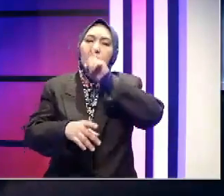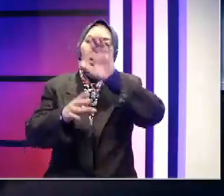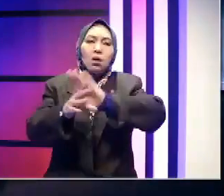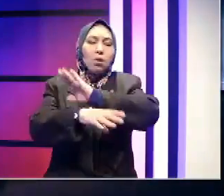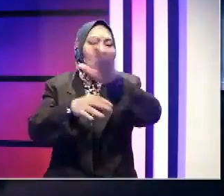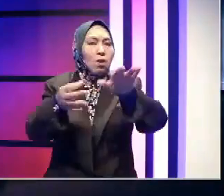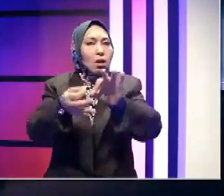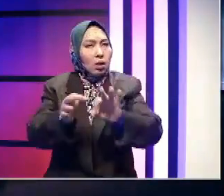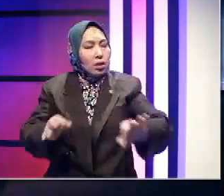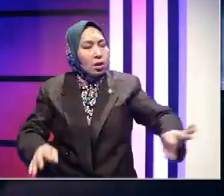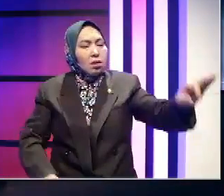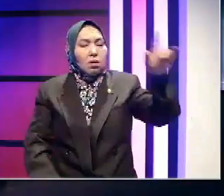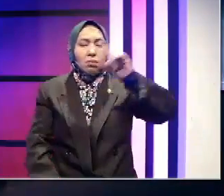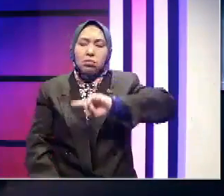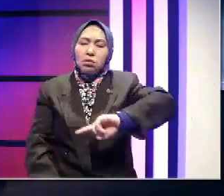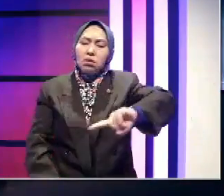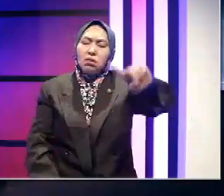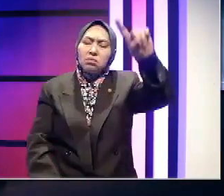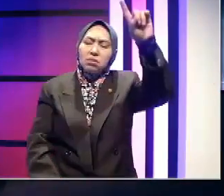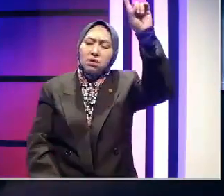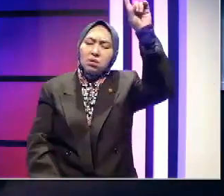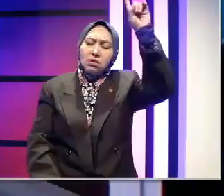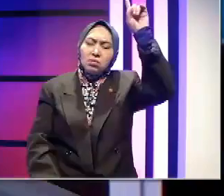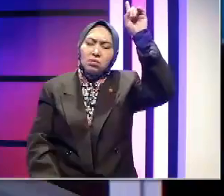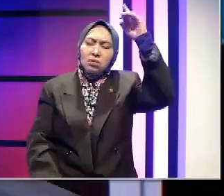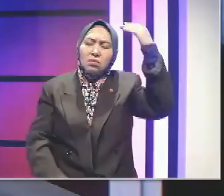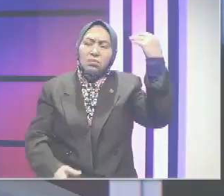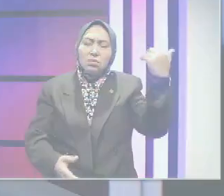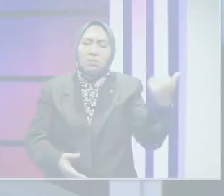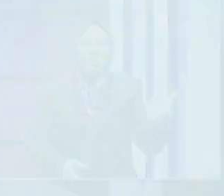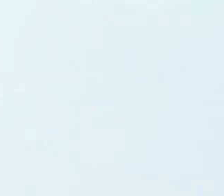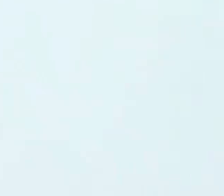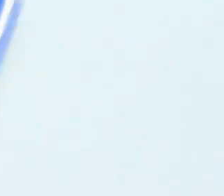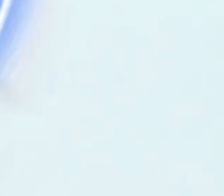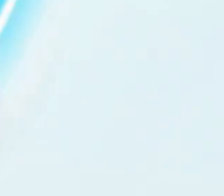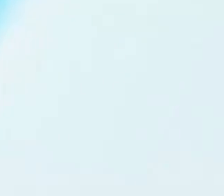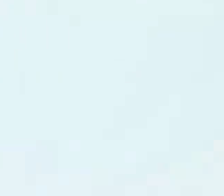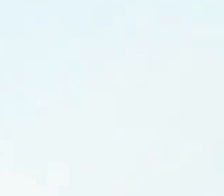الله العظيم.